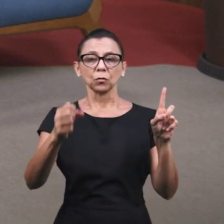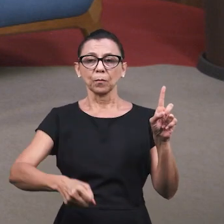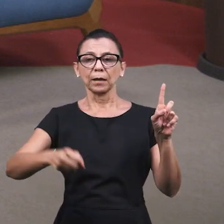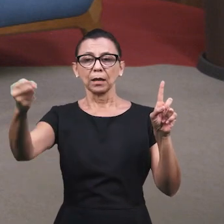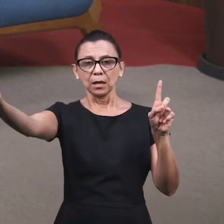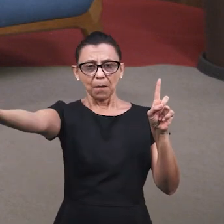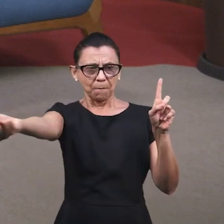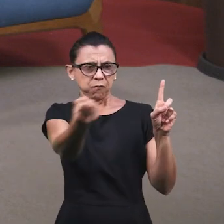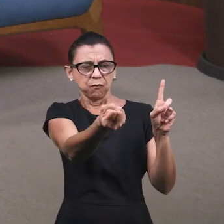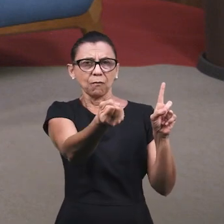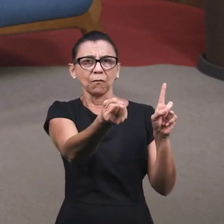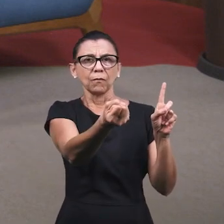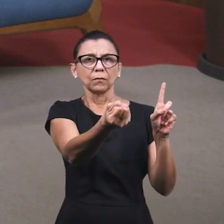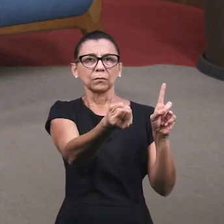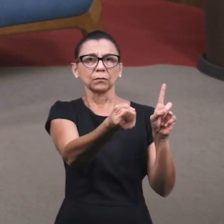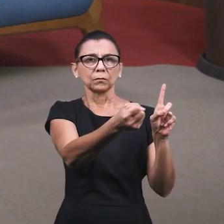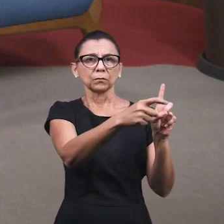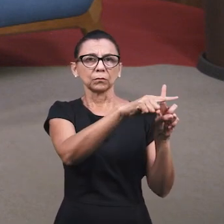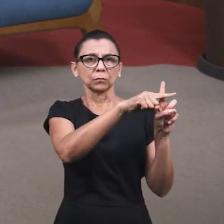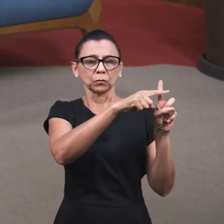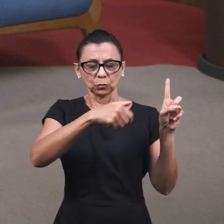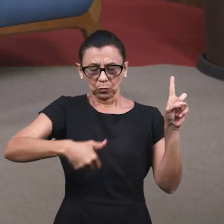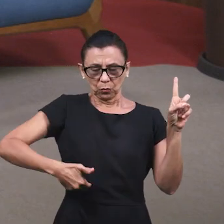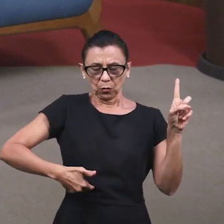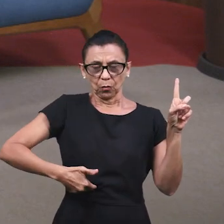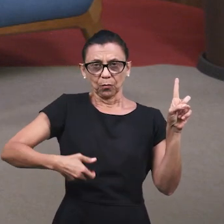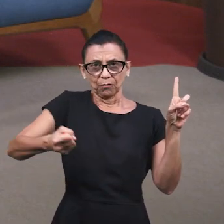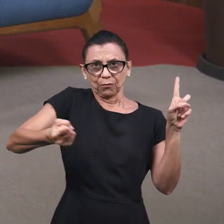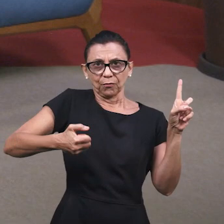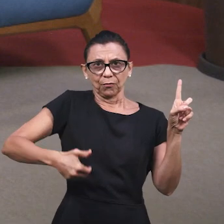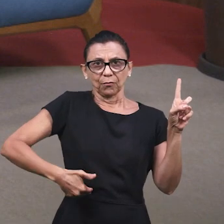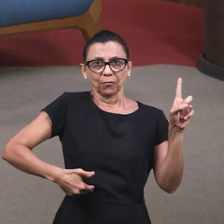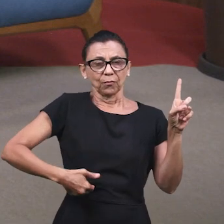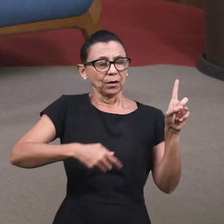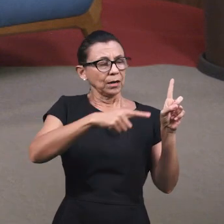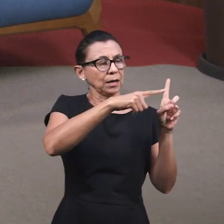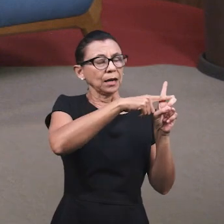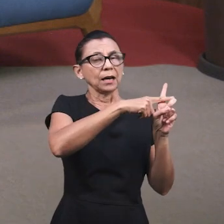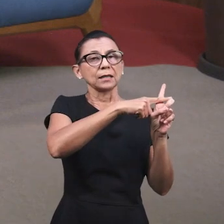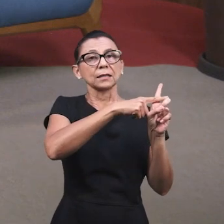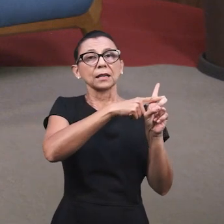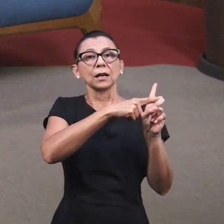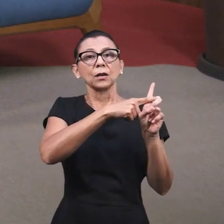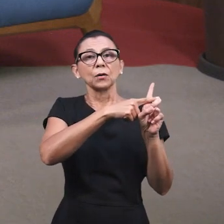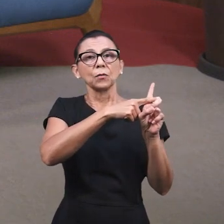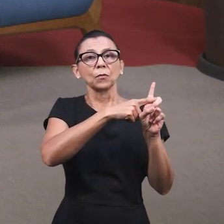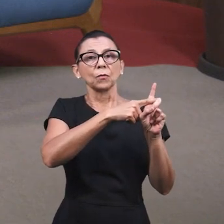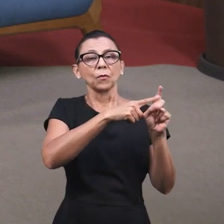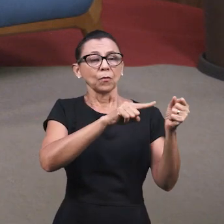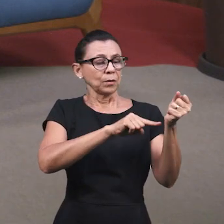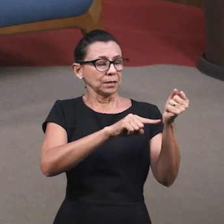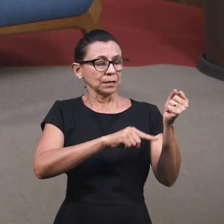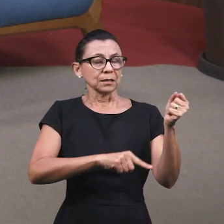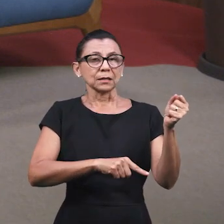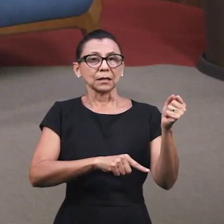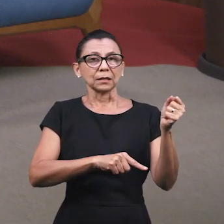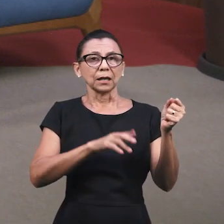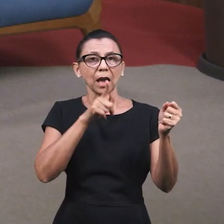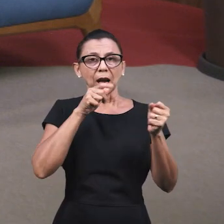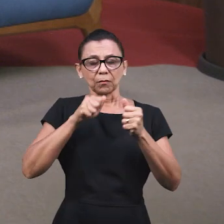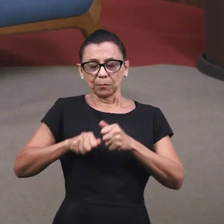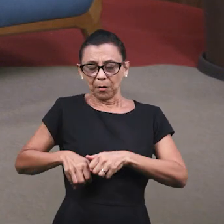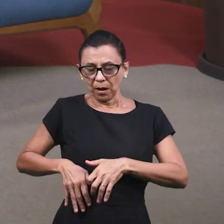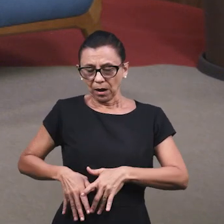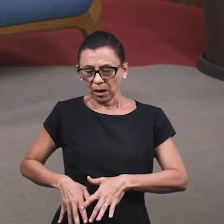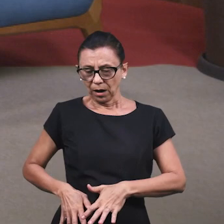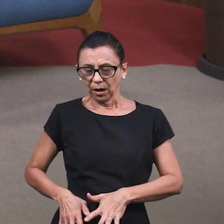de son côté. La Bible dit que l'eau est sortie avec du sang. C'est prophétisé. Là,